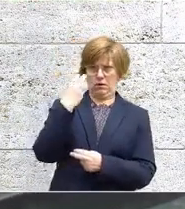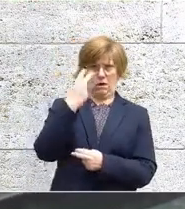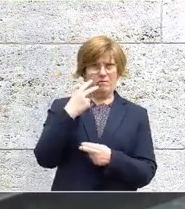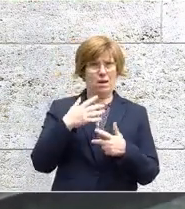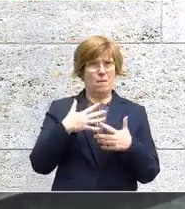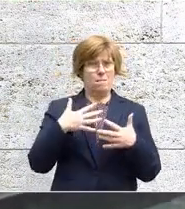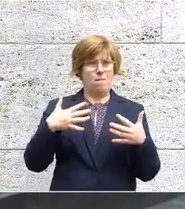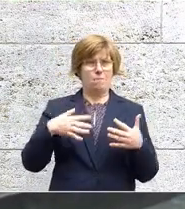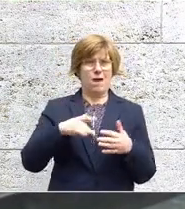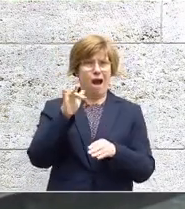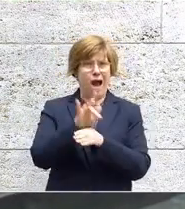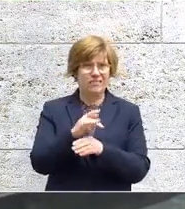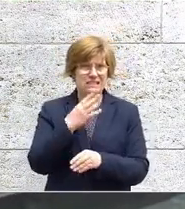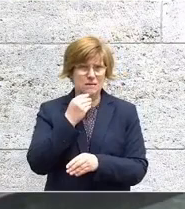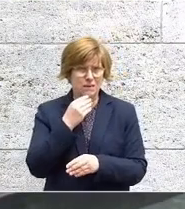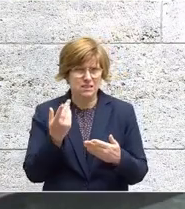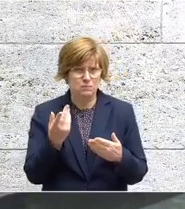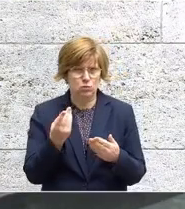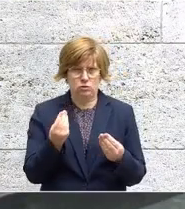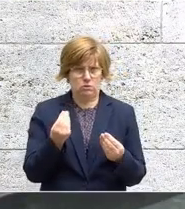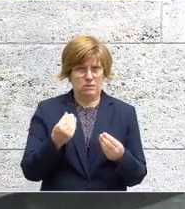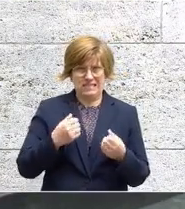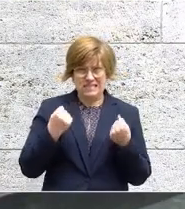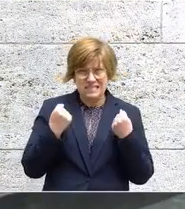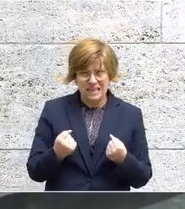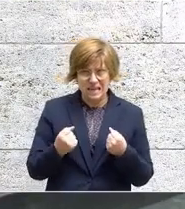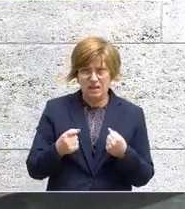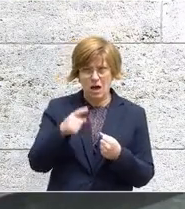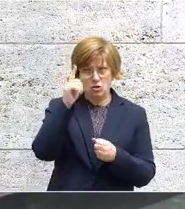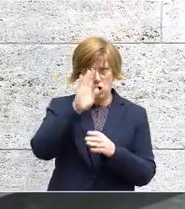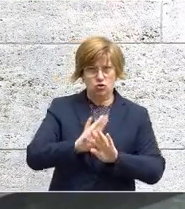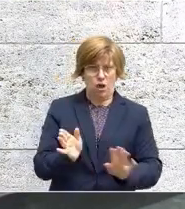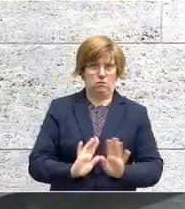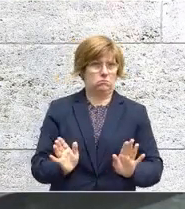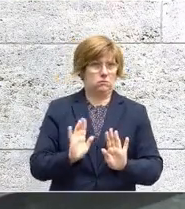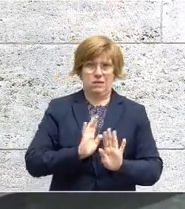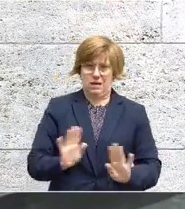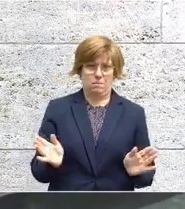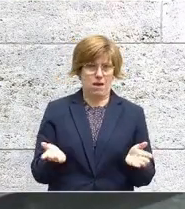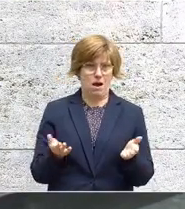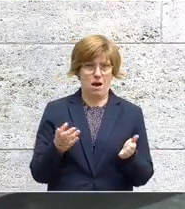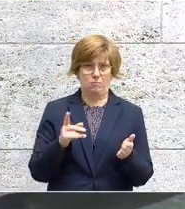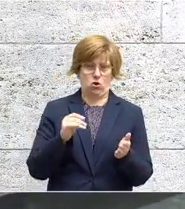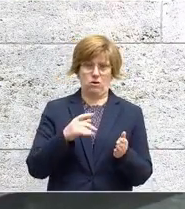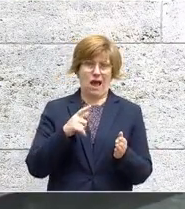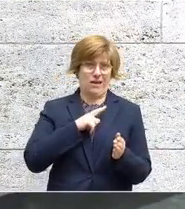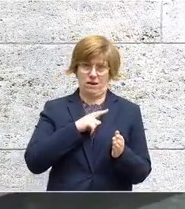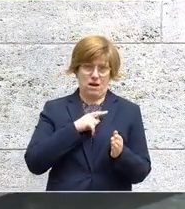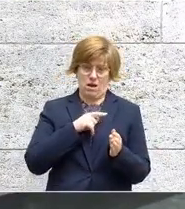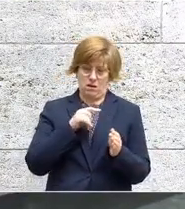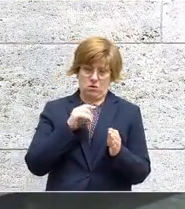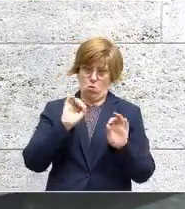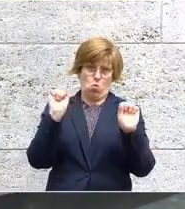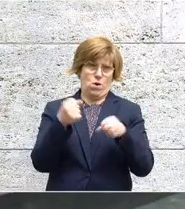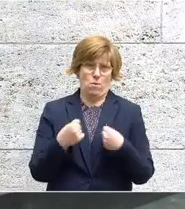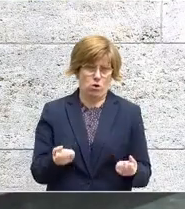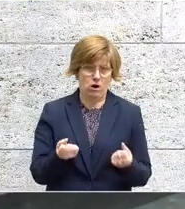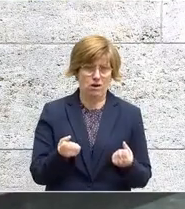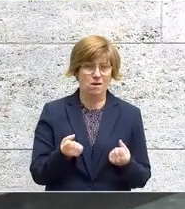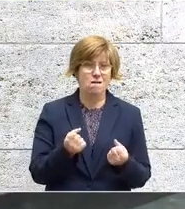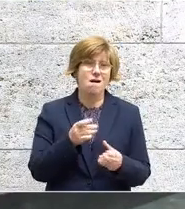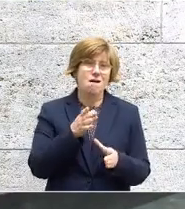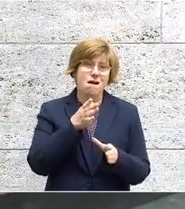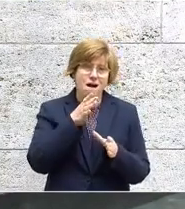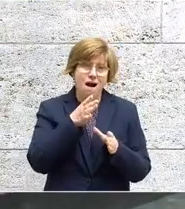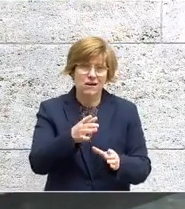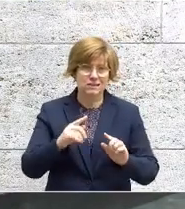des wachsenden Antisemitismus nicht mehr sicher in unserem Land. Was für eine Schande. Hass, Hetze und